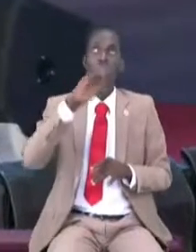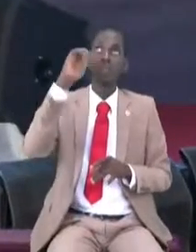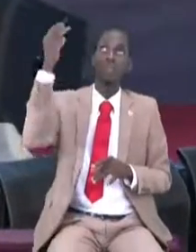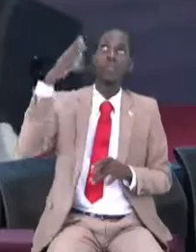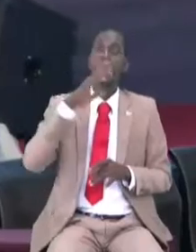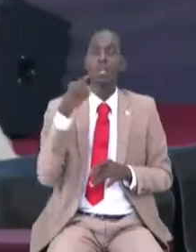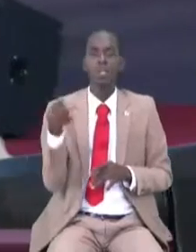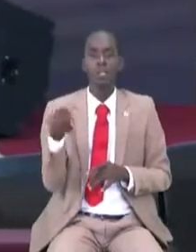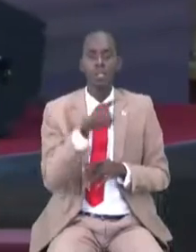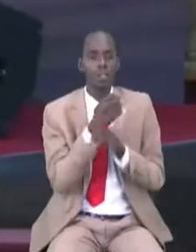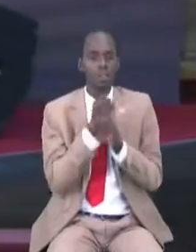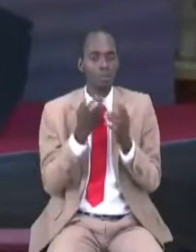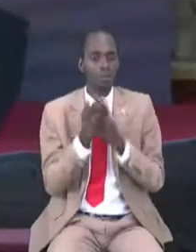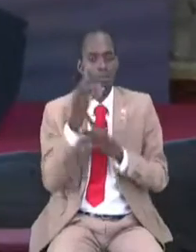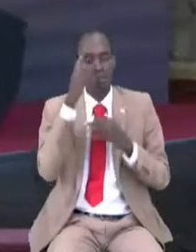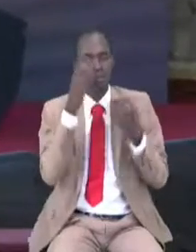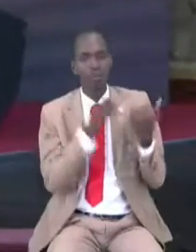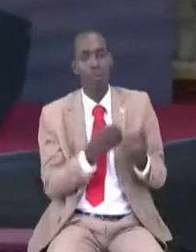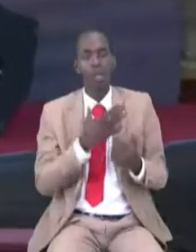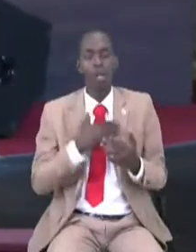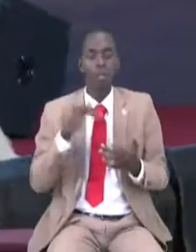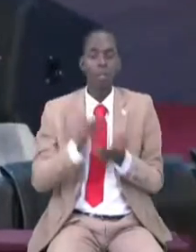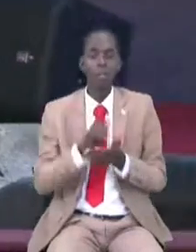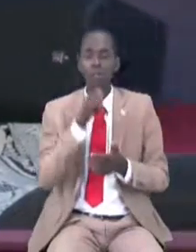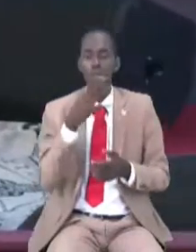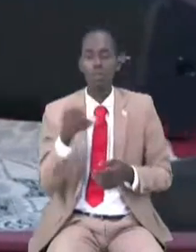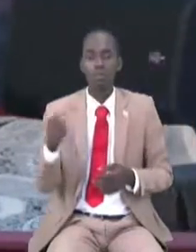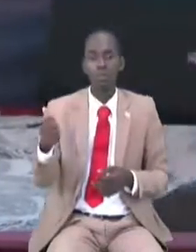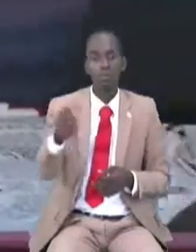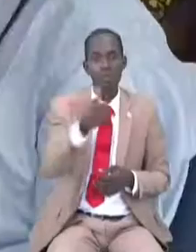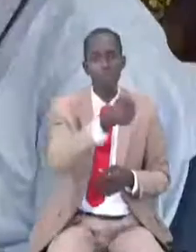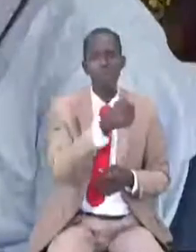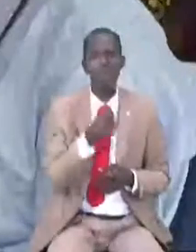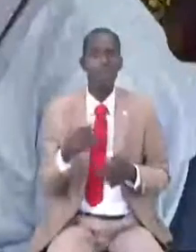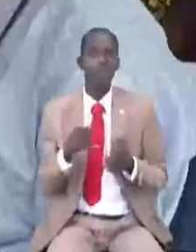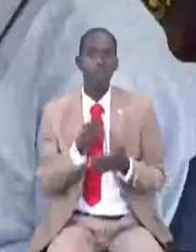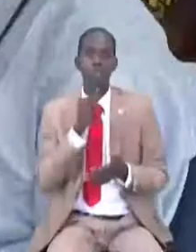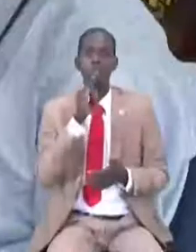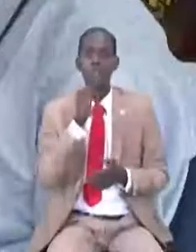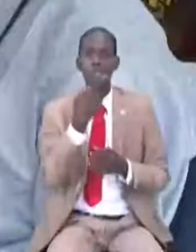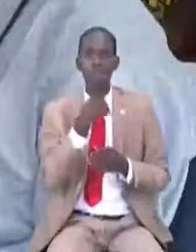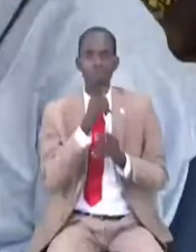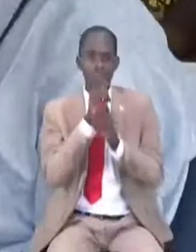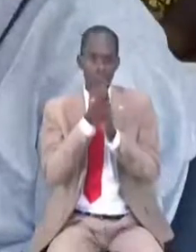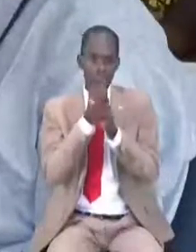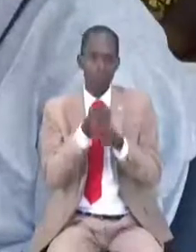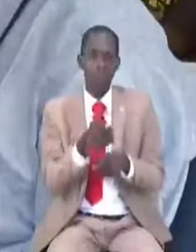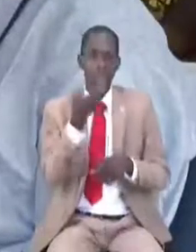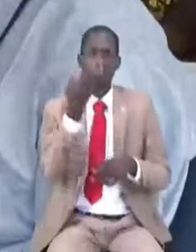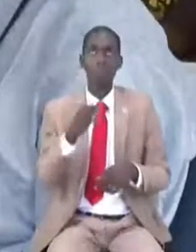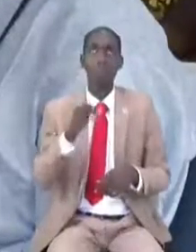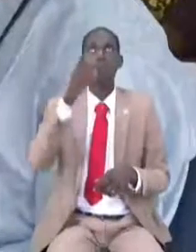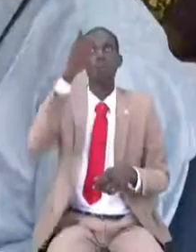pas de vous, c'est le don de Dieu. Voyons Tite